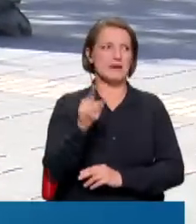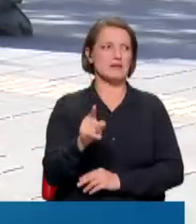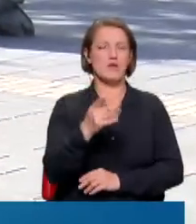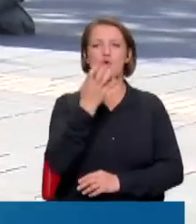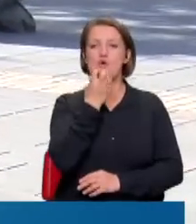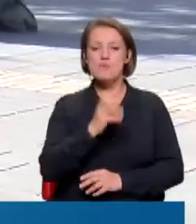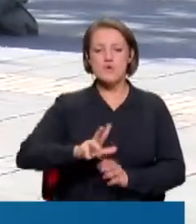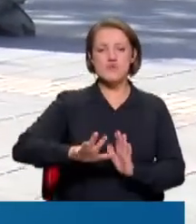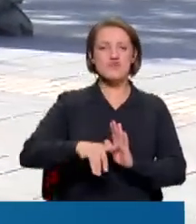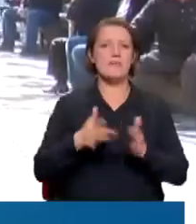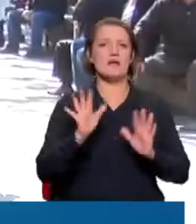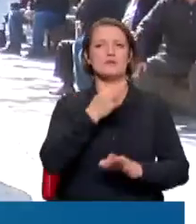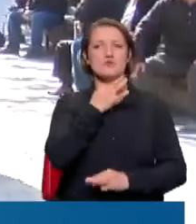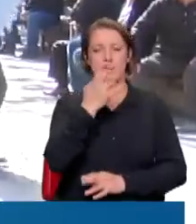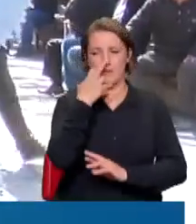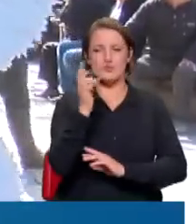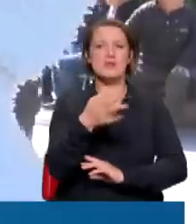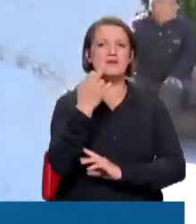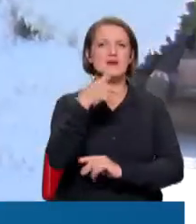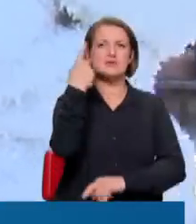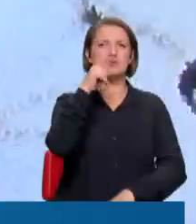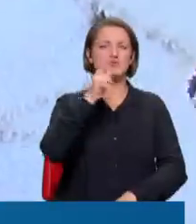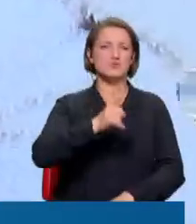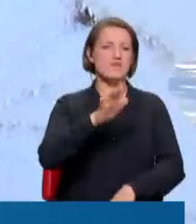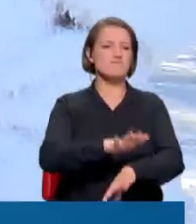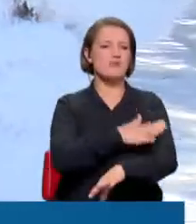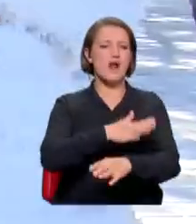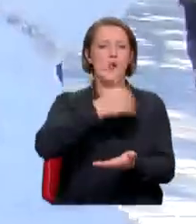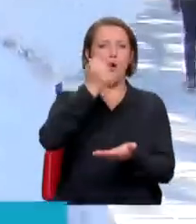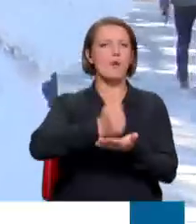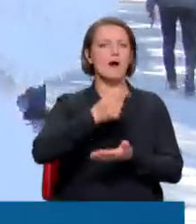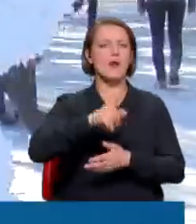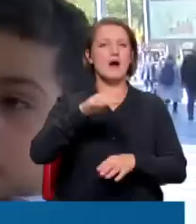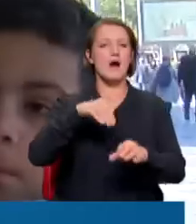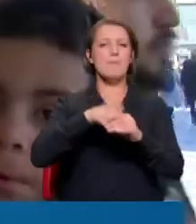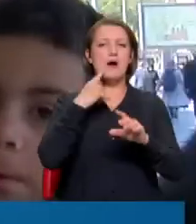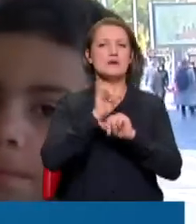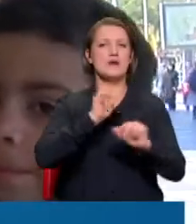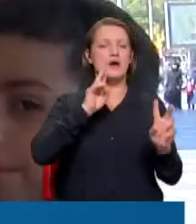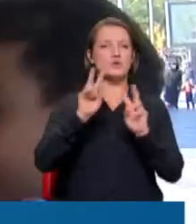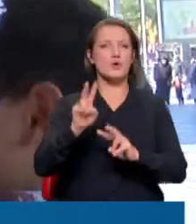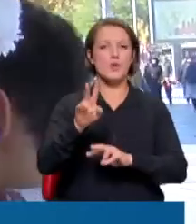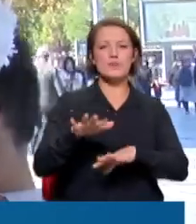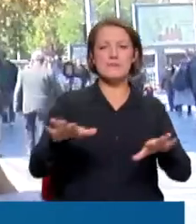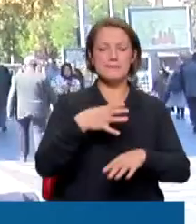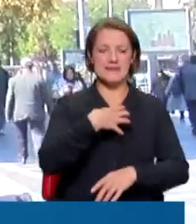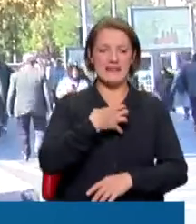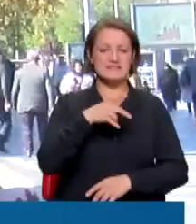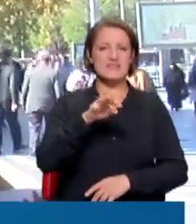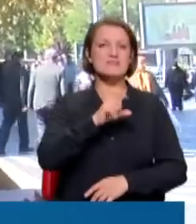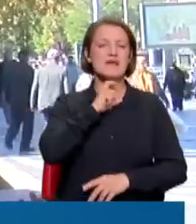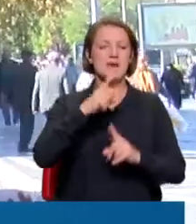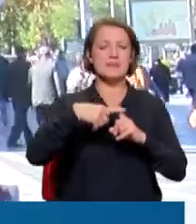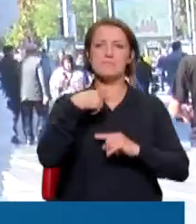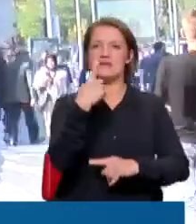ömründen çalmayın lütfen dolandırıcılar yüzünden Valilik onaylı kampanyalarda zarar görüyor depremde kendisi gibi semia